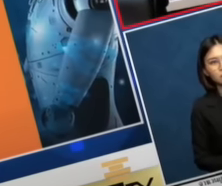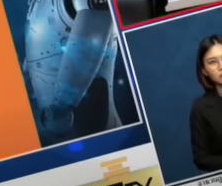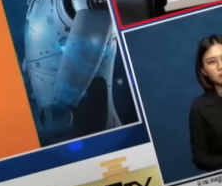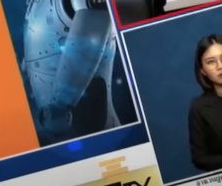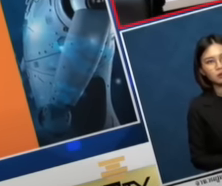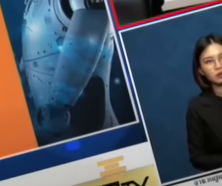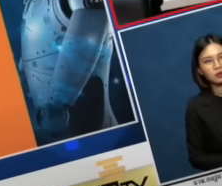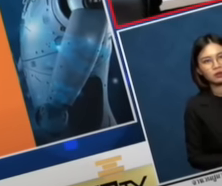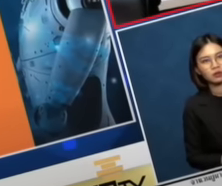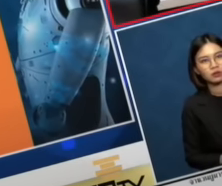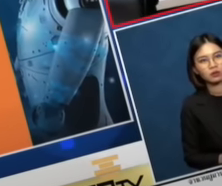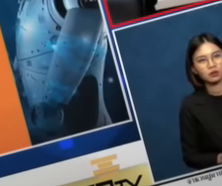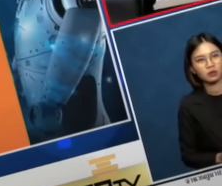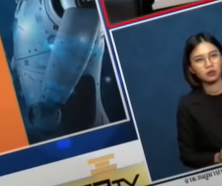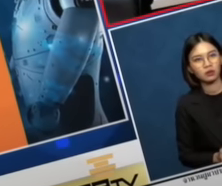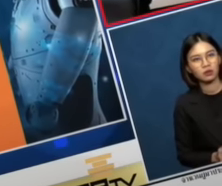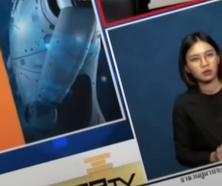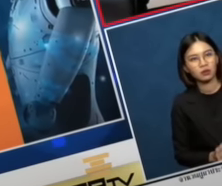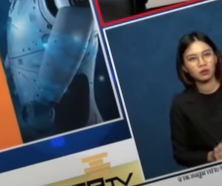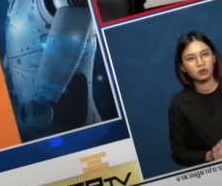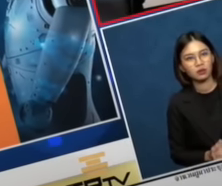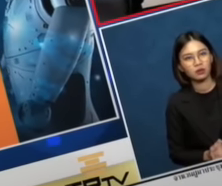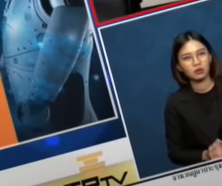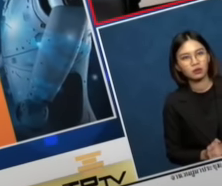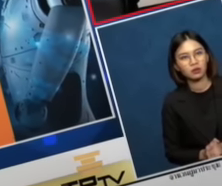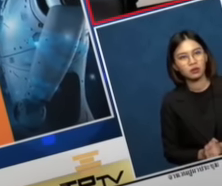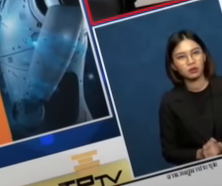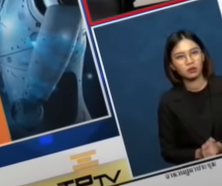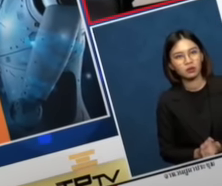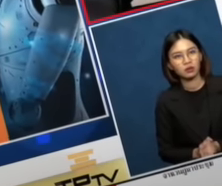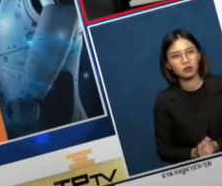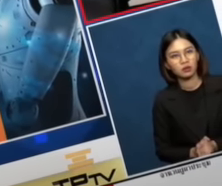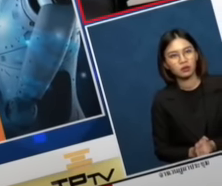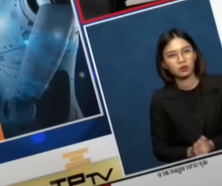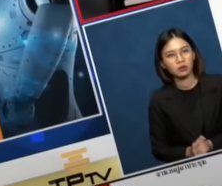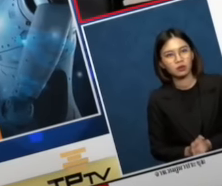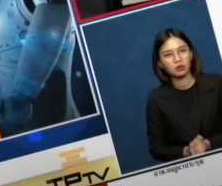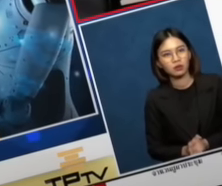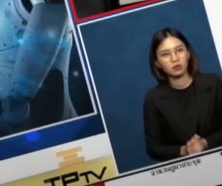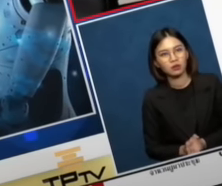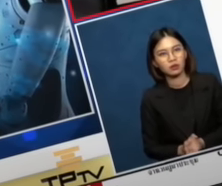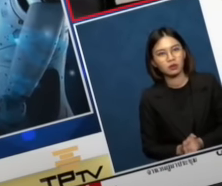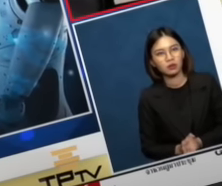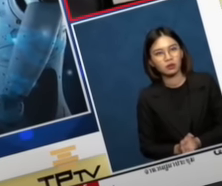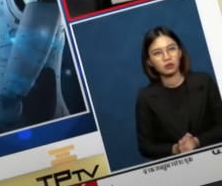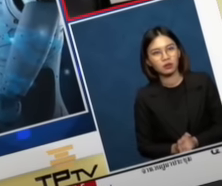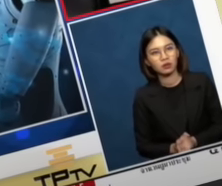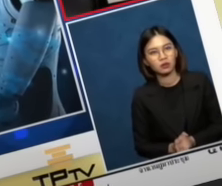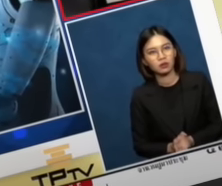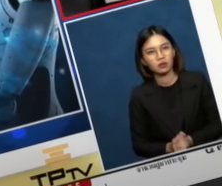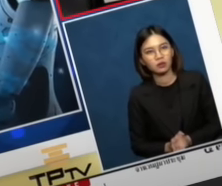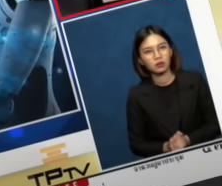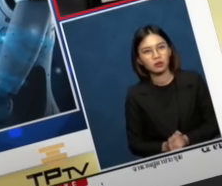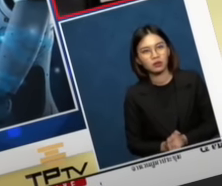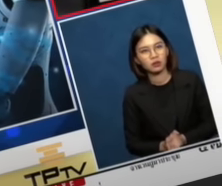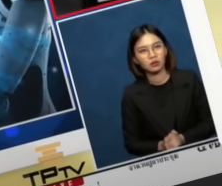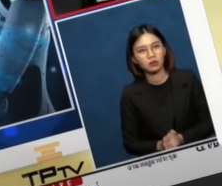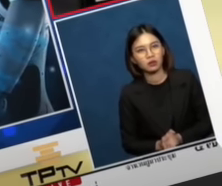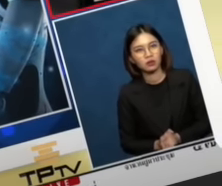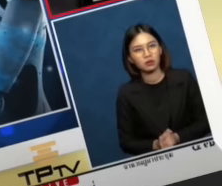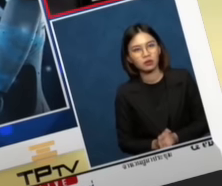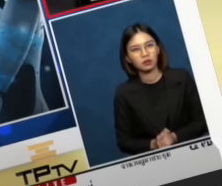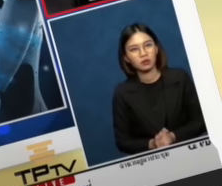และในที่สุดสภาผู้แทนราษฎรมีมติผ่านร่าง